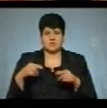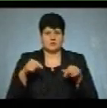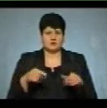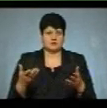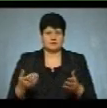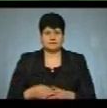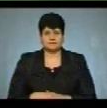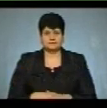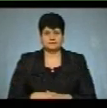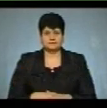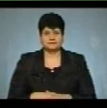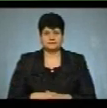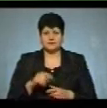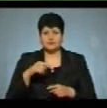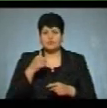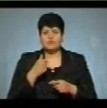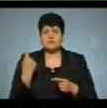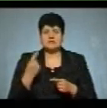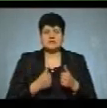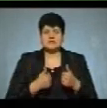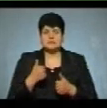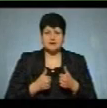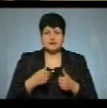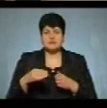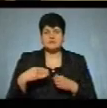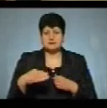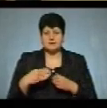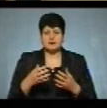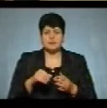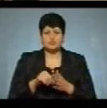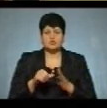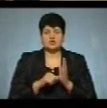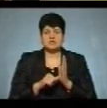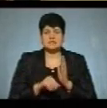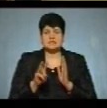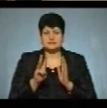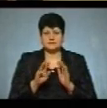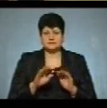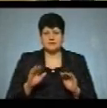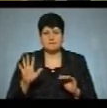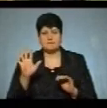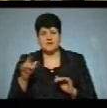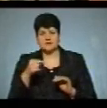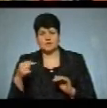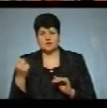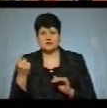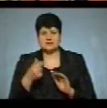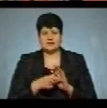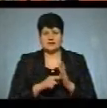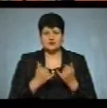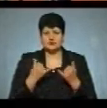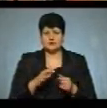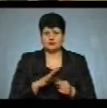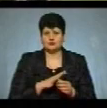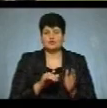сюди. Цьогоріч в обласних змаганнях з настільного тенісу беруть участь 63 учні 5-11 класів. Сьогодні